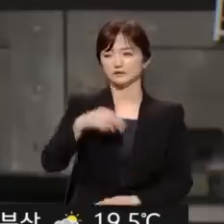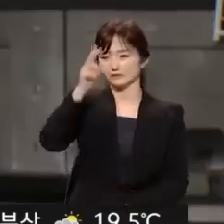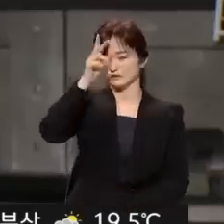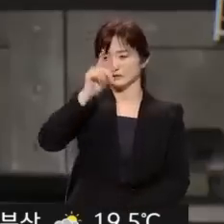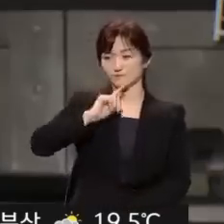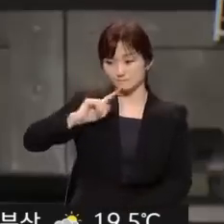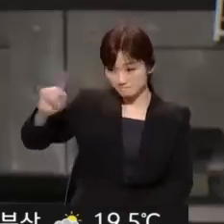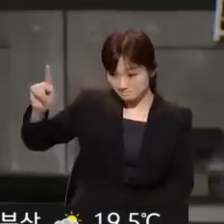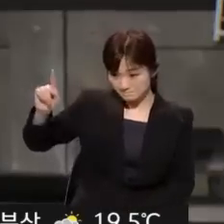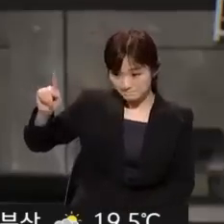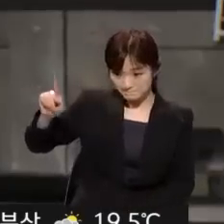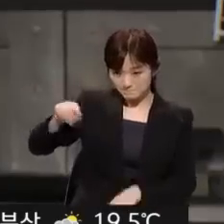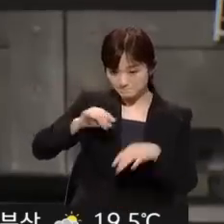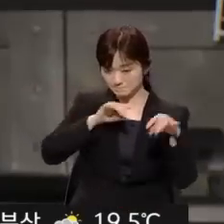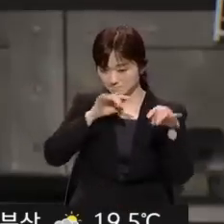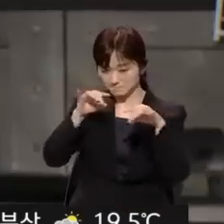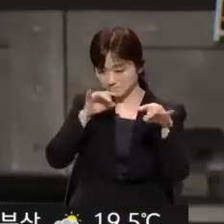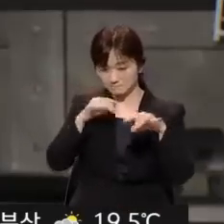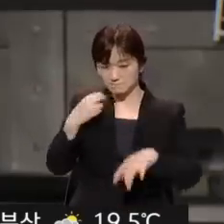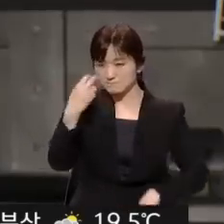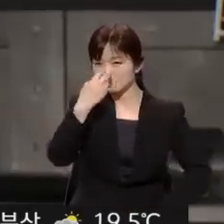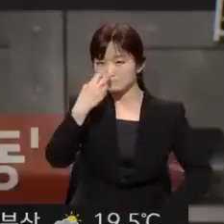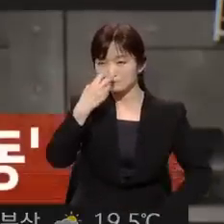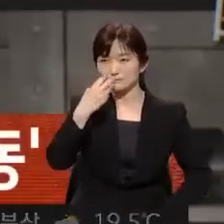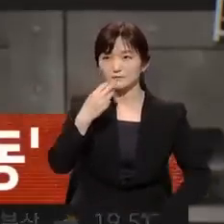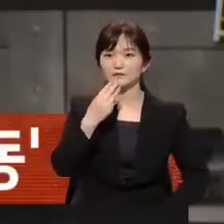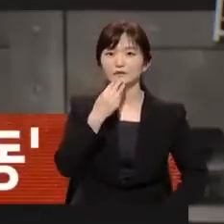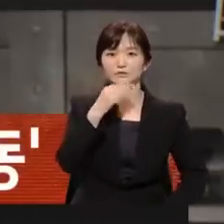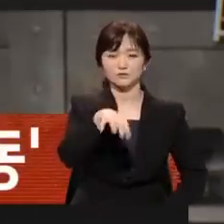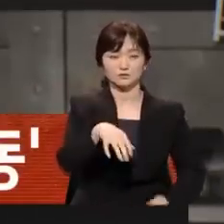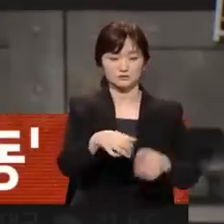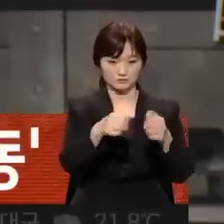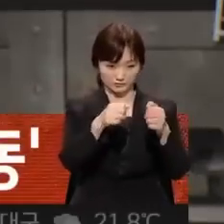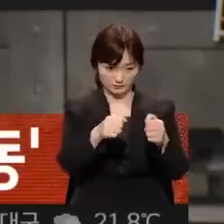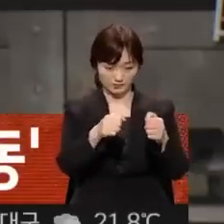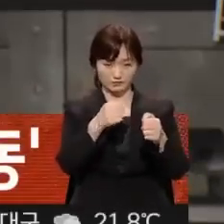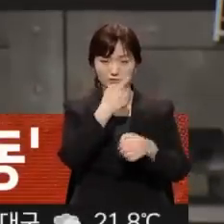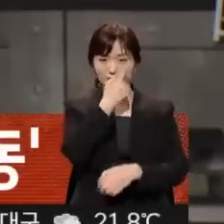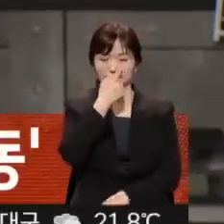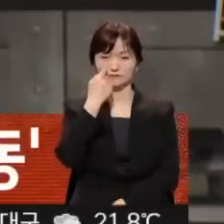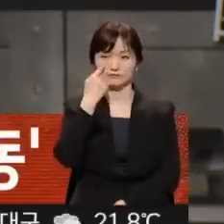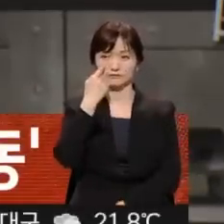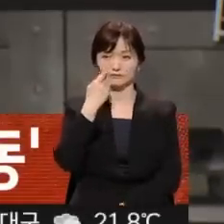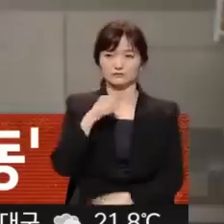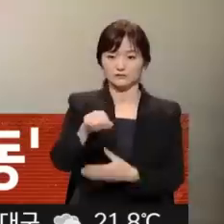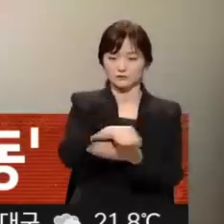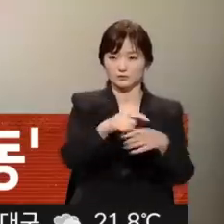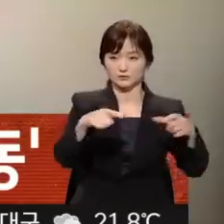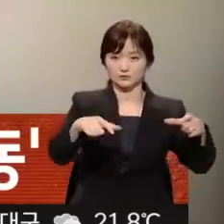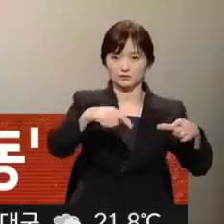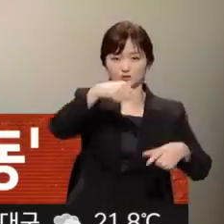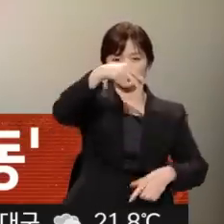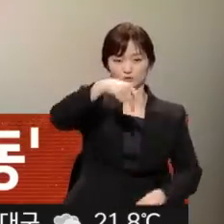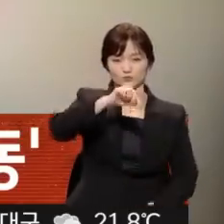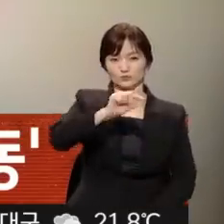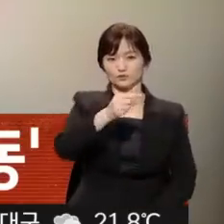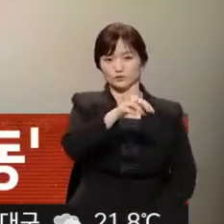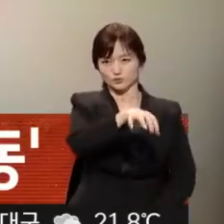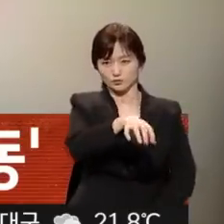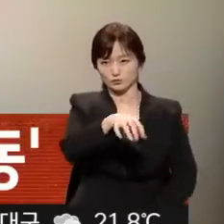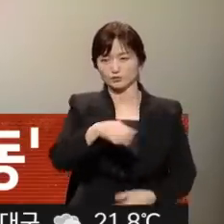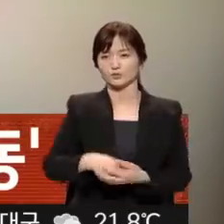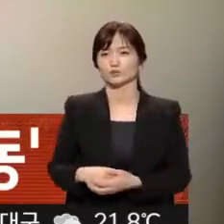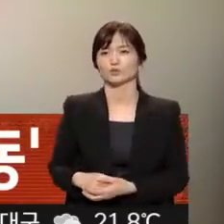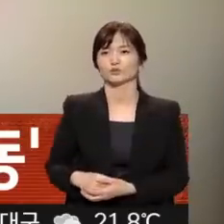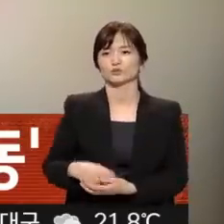신고받고 위치 추적을 해보니까 서울에 지금 있는 것으로 지금 밝혀졌습니다. 뭐 종로구의 숭인동에서 논현동 갔다가